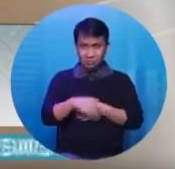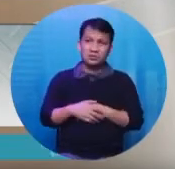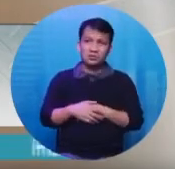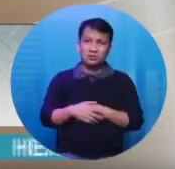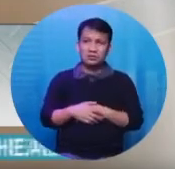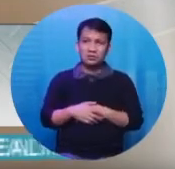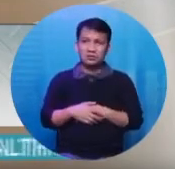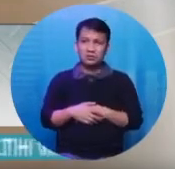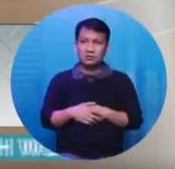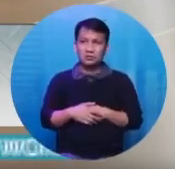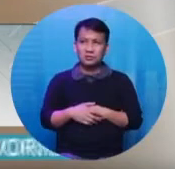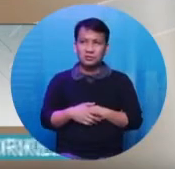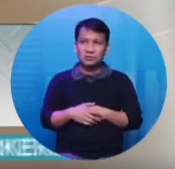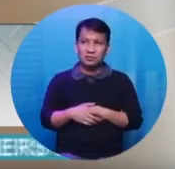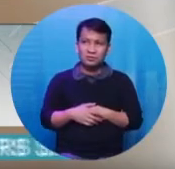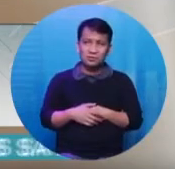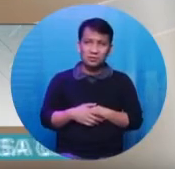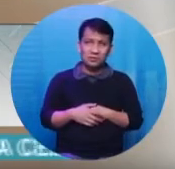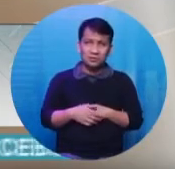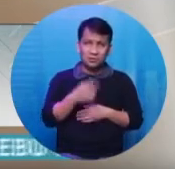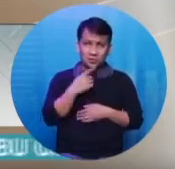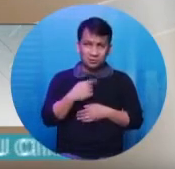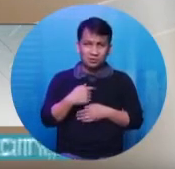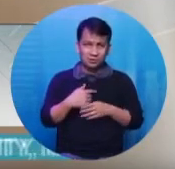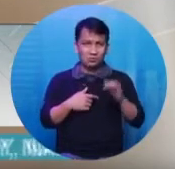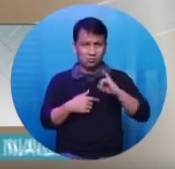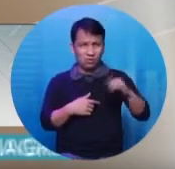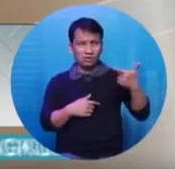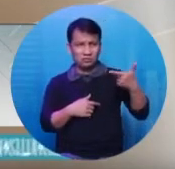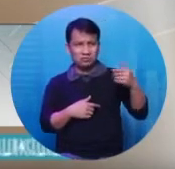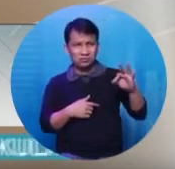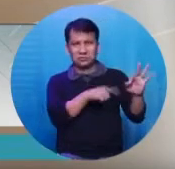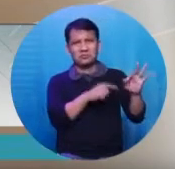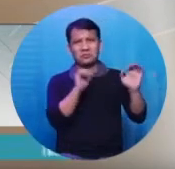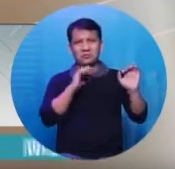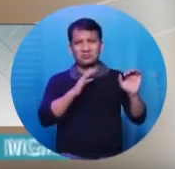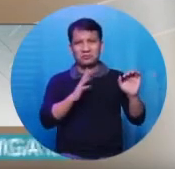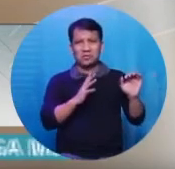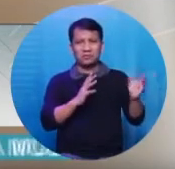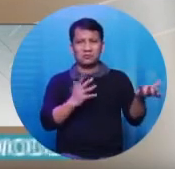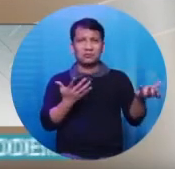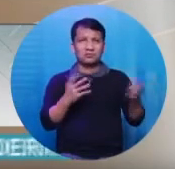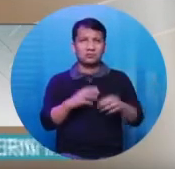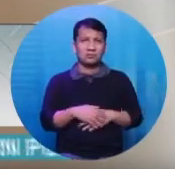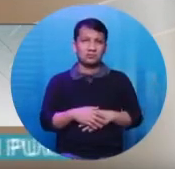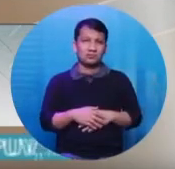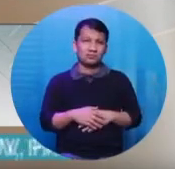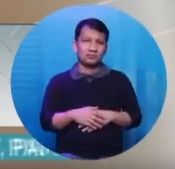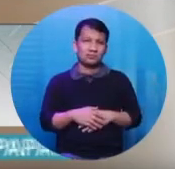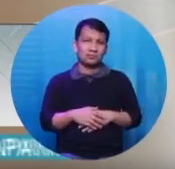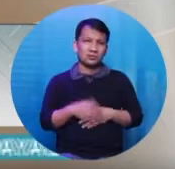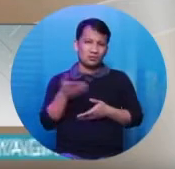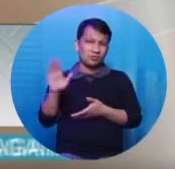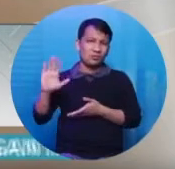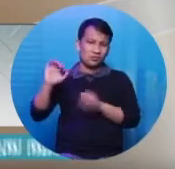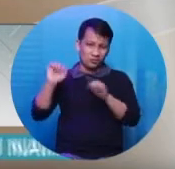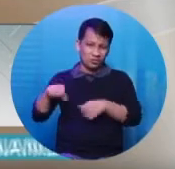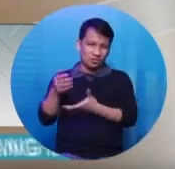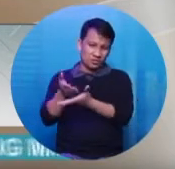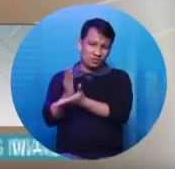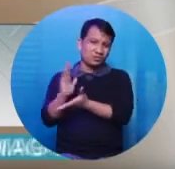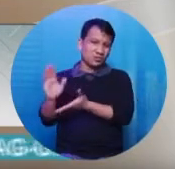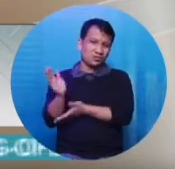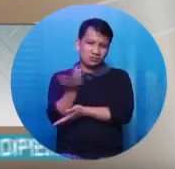Opo. Kasi so, magsabi niya po, mag-boyfriend, girlfriend naman daw po kami. Okay lang yon, pero may karapatan kang tumanggi kahit